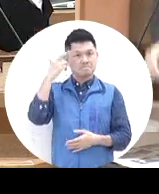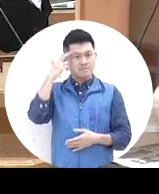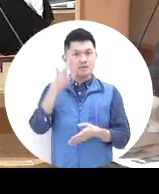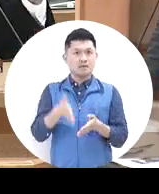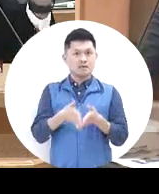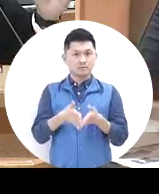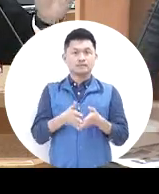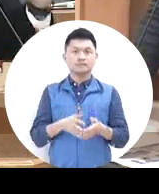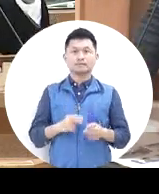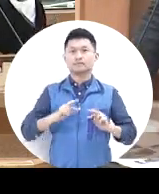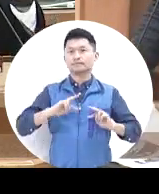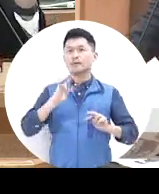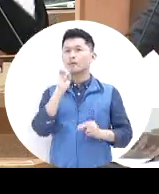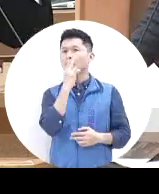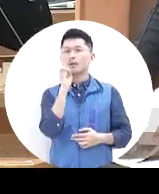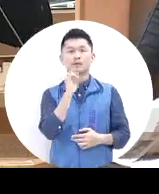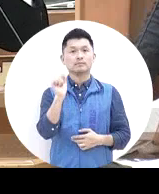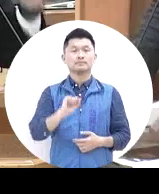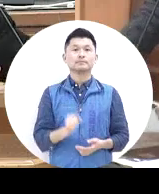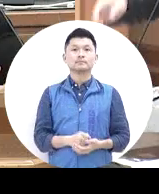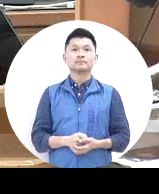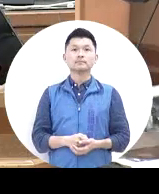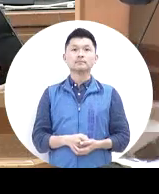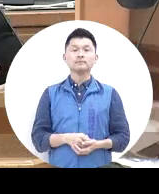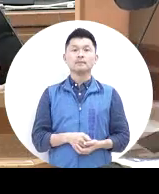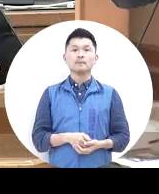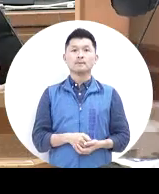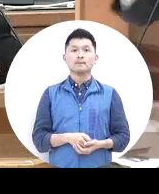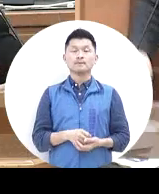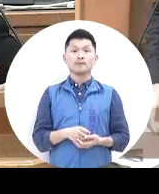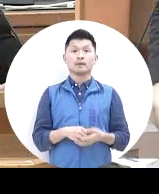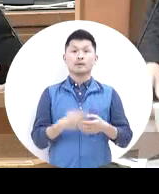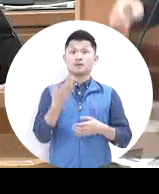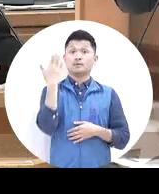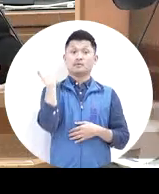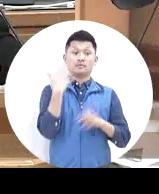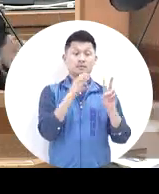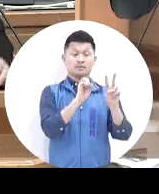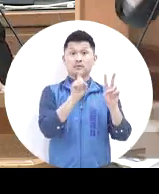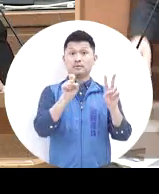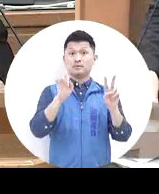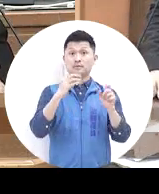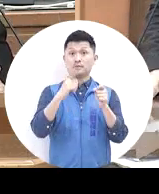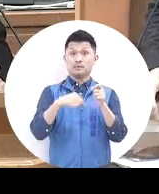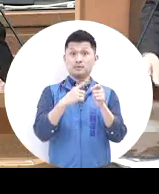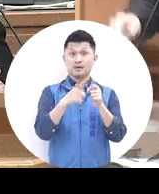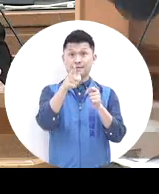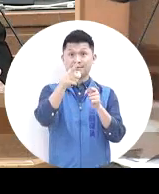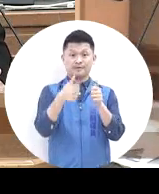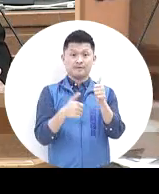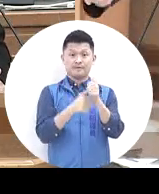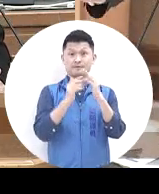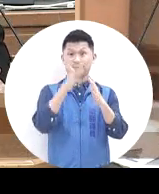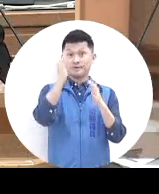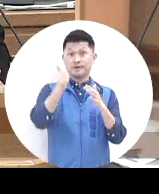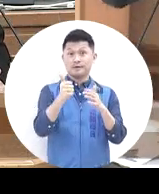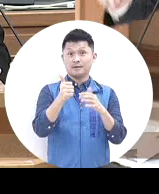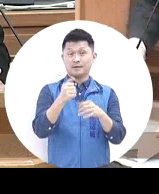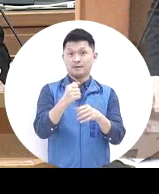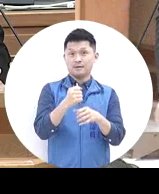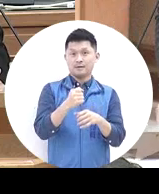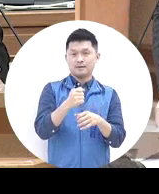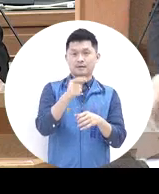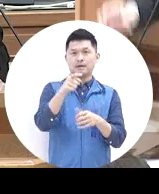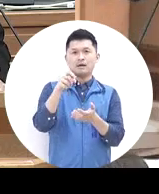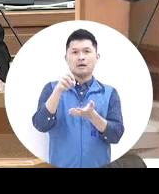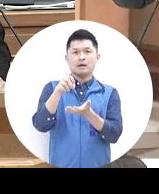没有核安就没有核电， 对，因为你2014年你副市长的时候，你也相当清楚核四的状